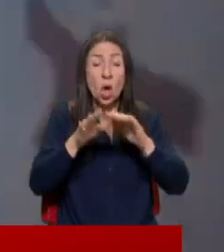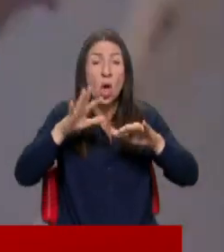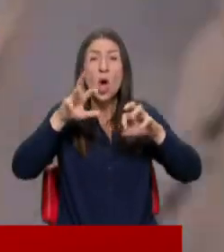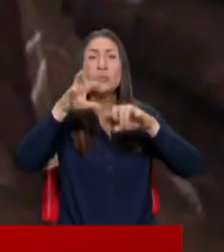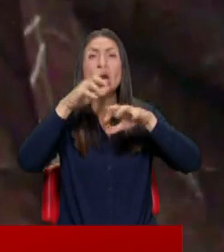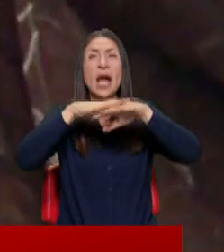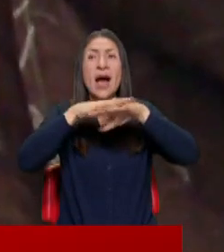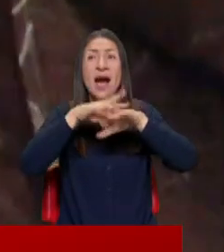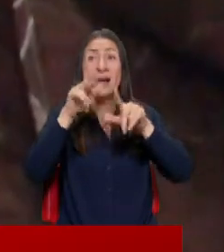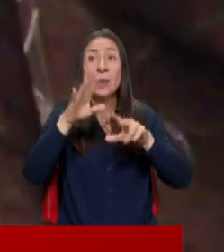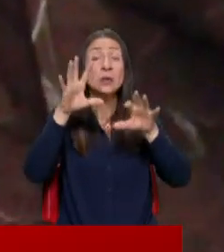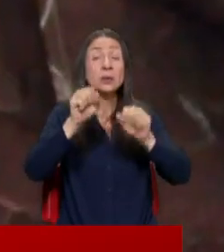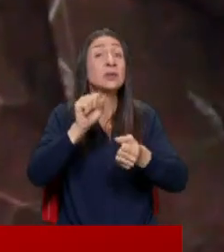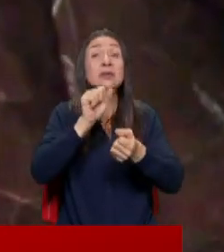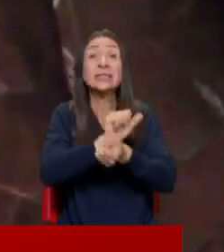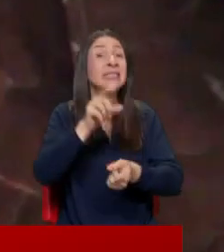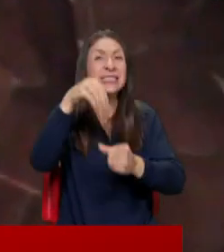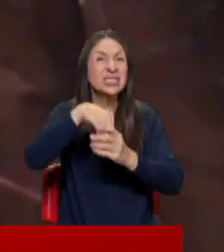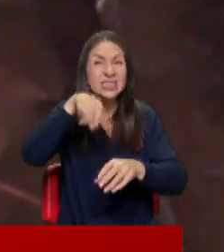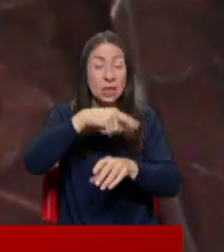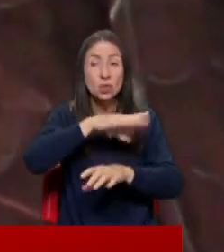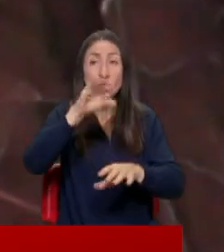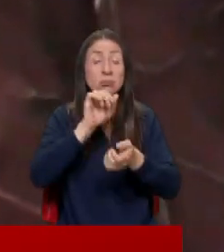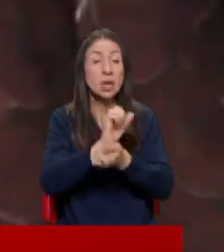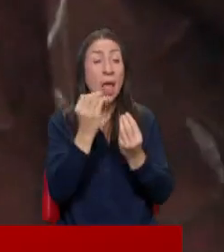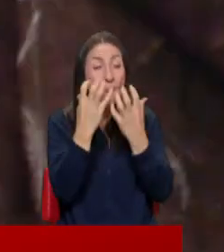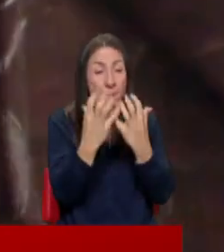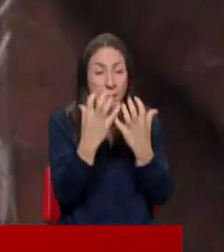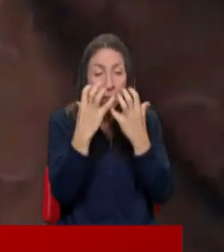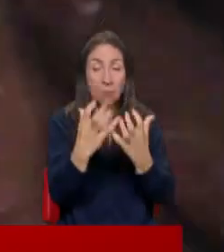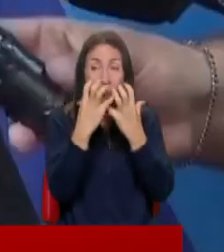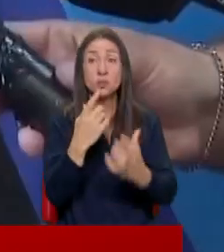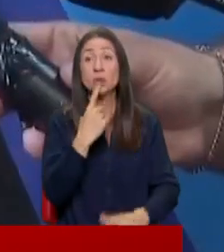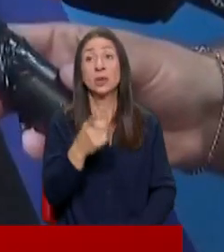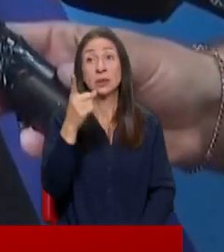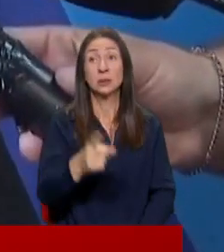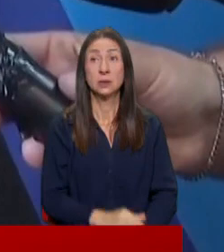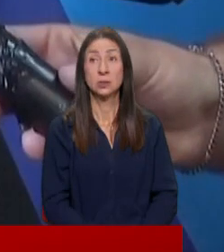ağına benzetti. Rehin tutuldukları dönemde tüm rehinelere iyi davranıldığını vurguladı.